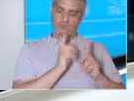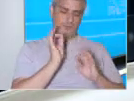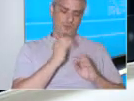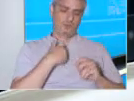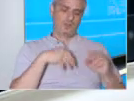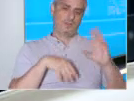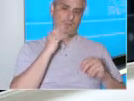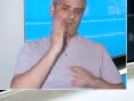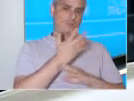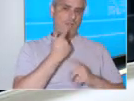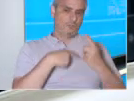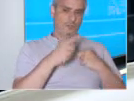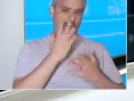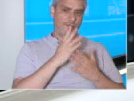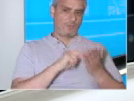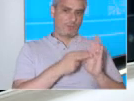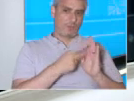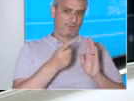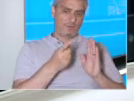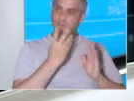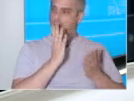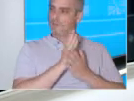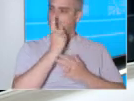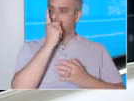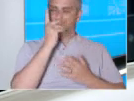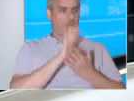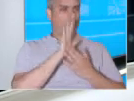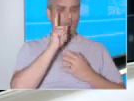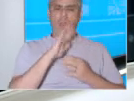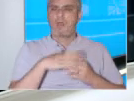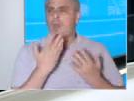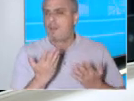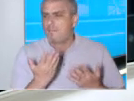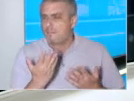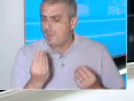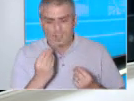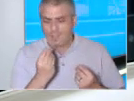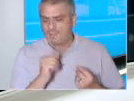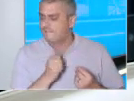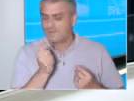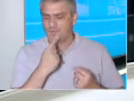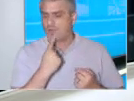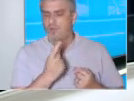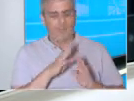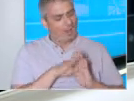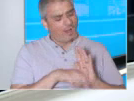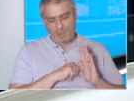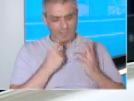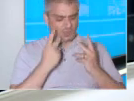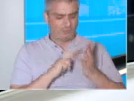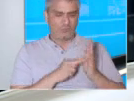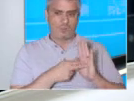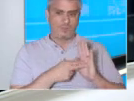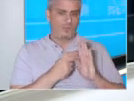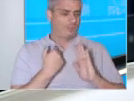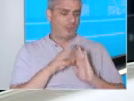שנלך לבחירות. כמה שנים אתה מסקר פוליטיקה? 14 שנה, 15. על מה, מה הדבר שהכי ניתן לומר, הכלל הכי חשוב בפוליטיקה?